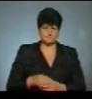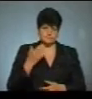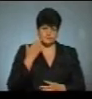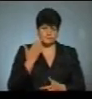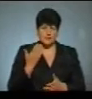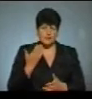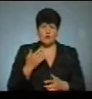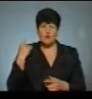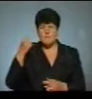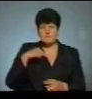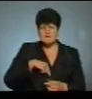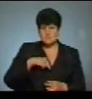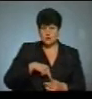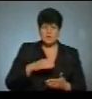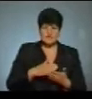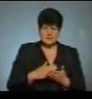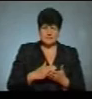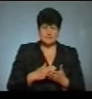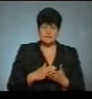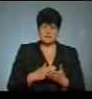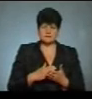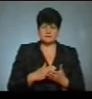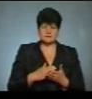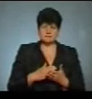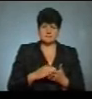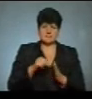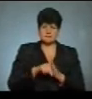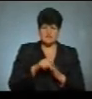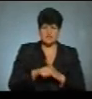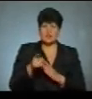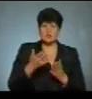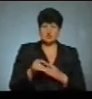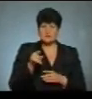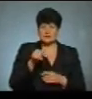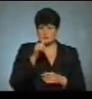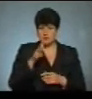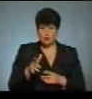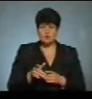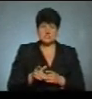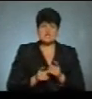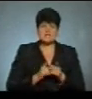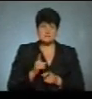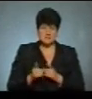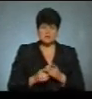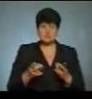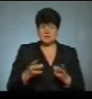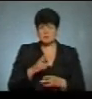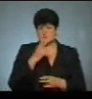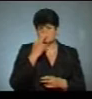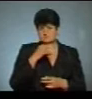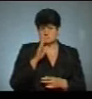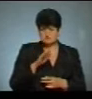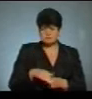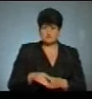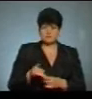в психології є таке поняття, якщо щось не можеш змінити, то треба з ним змиритися, щоб